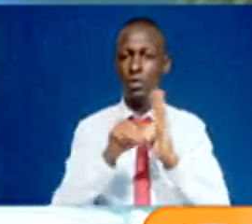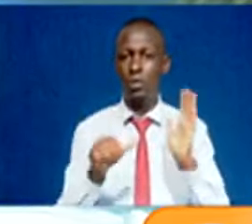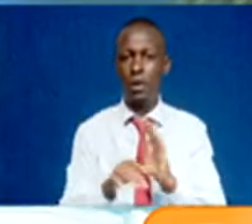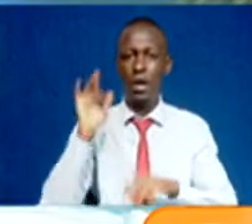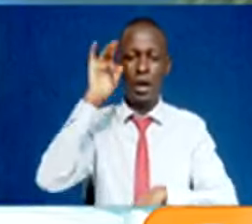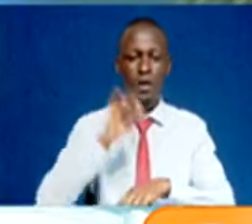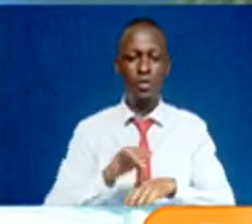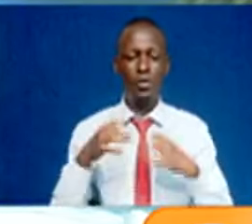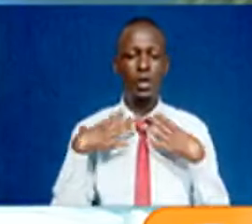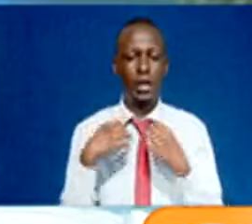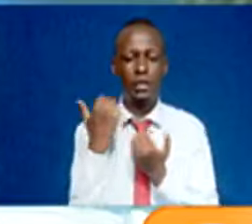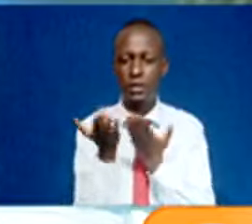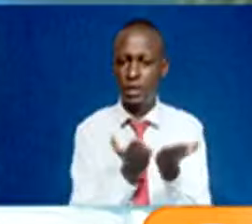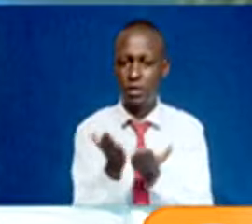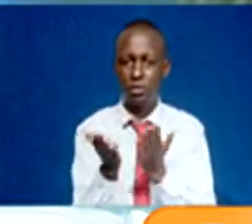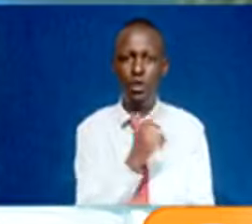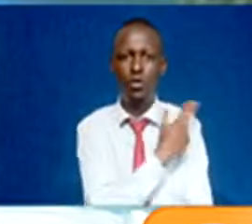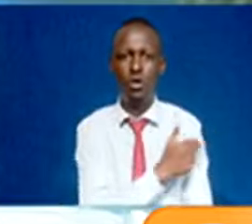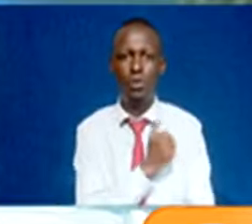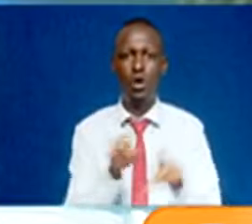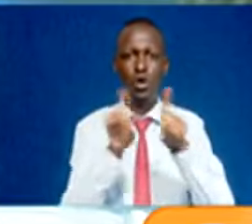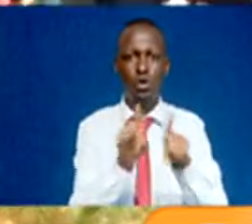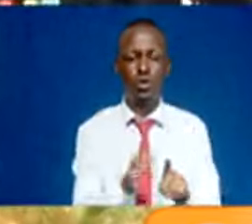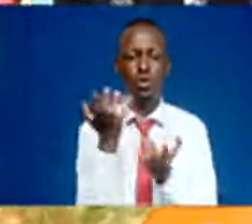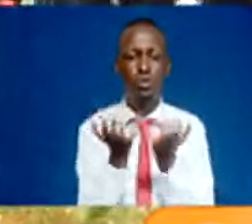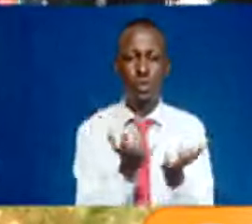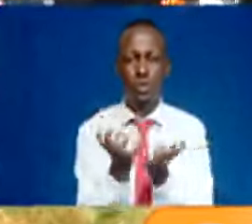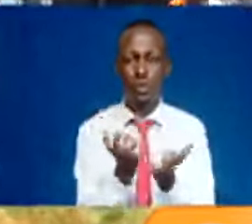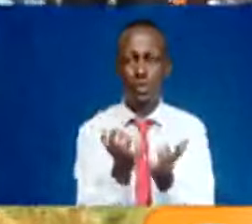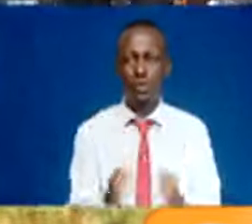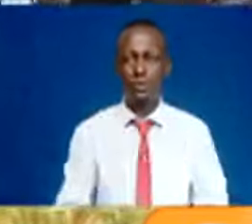za matibabu hospitalini na kwenye biashara.